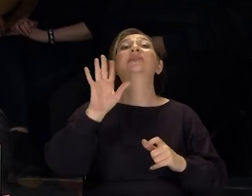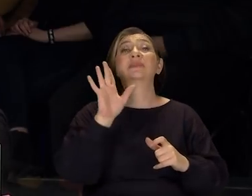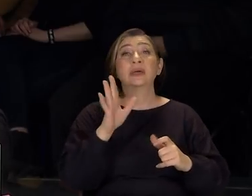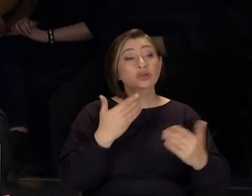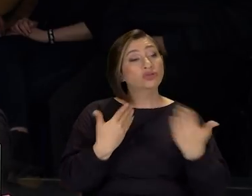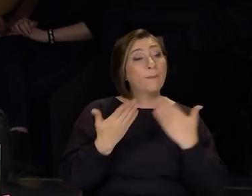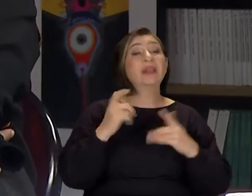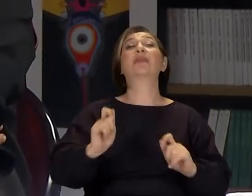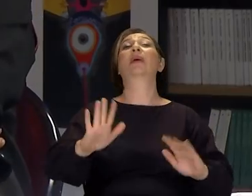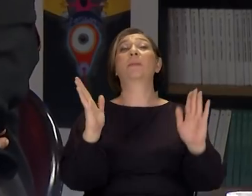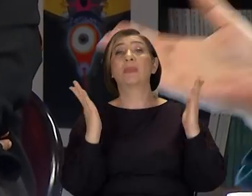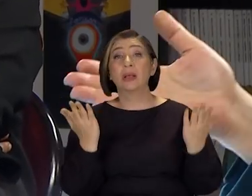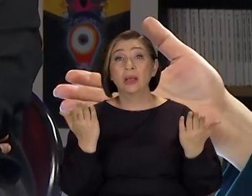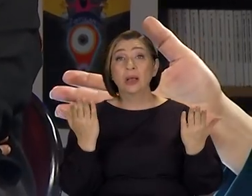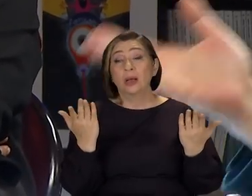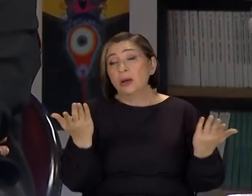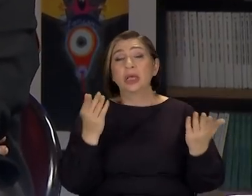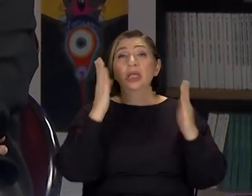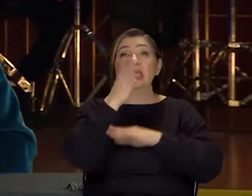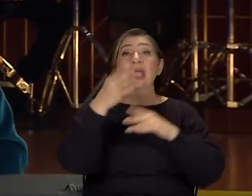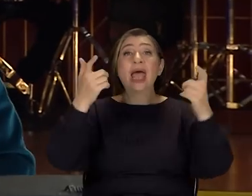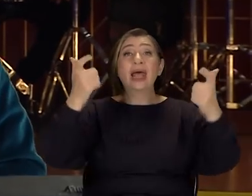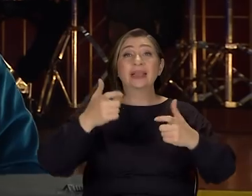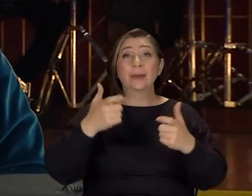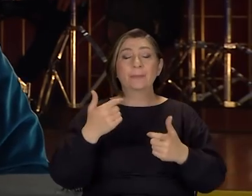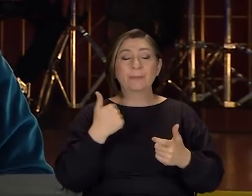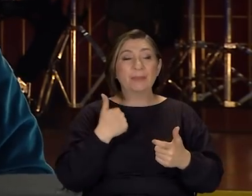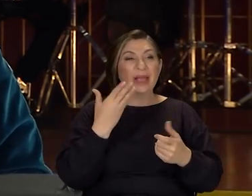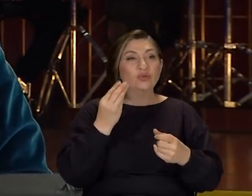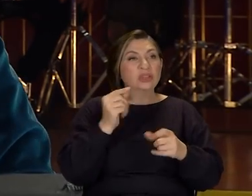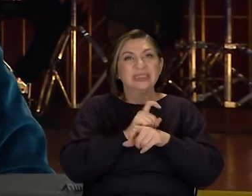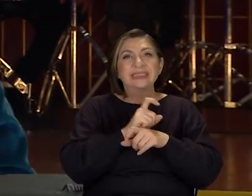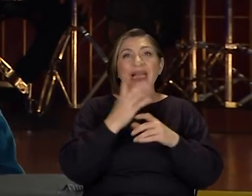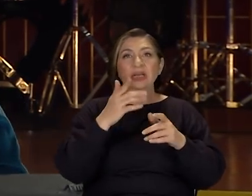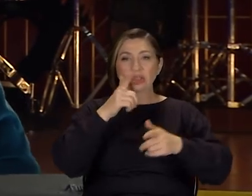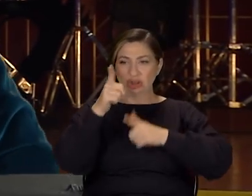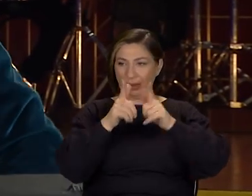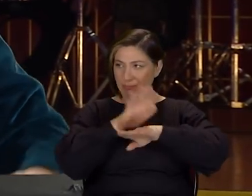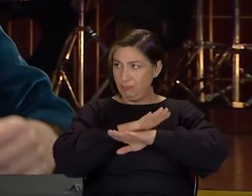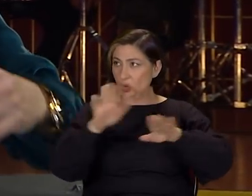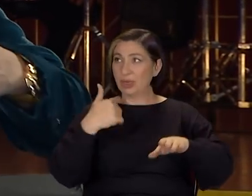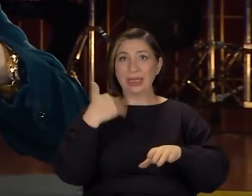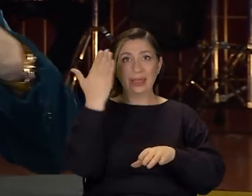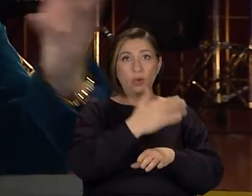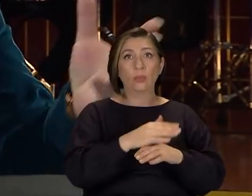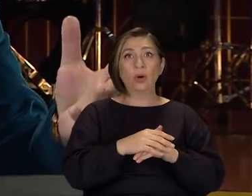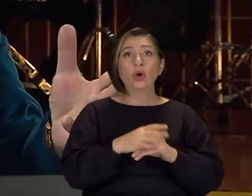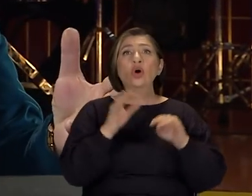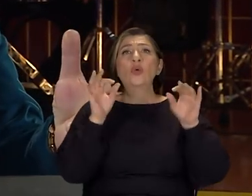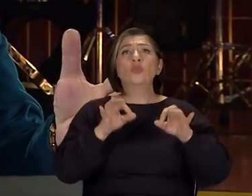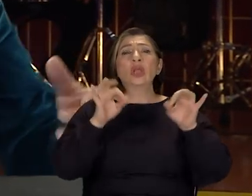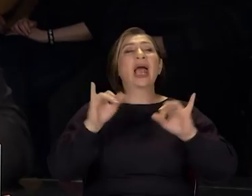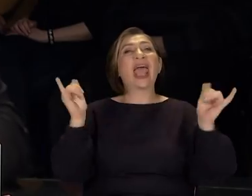belini kırmayak mı? Doğru bir şey. Bir de gittiğin her yerde benim en çok bozum mesela çekimden gidiyorum.